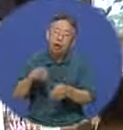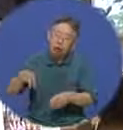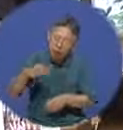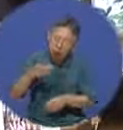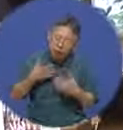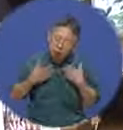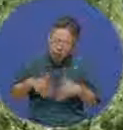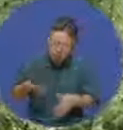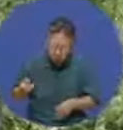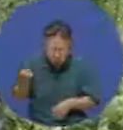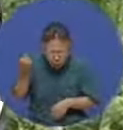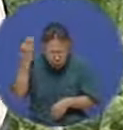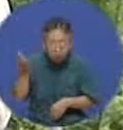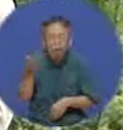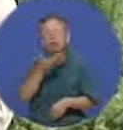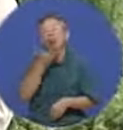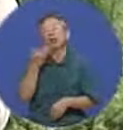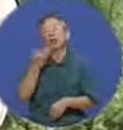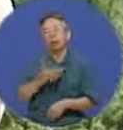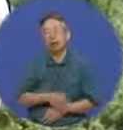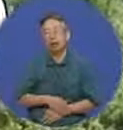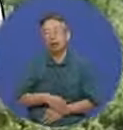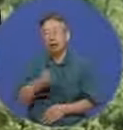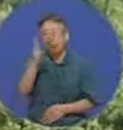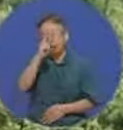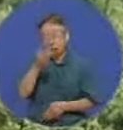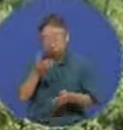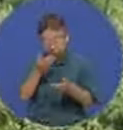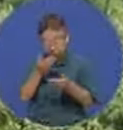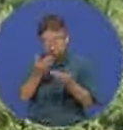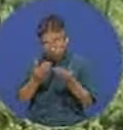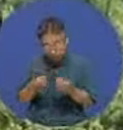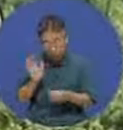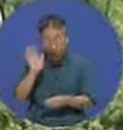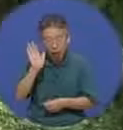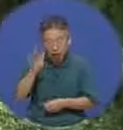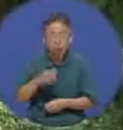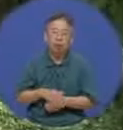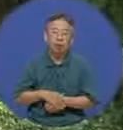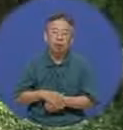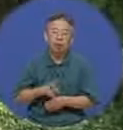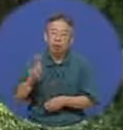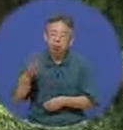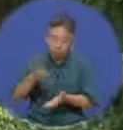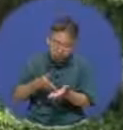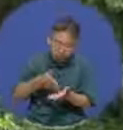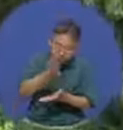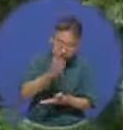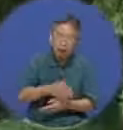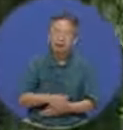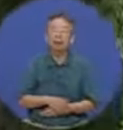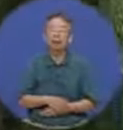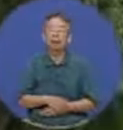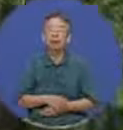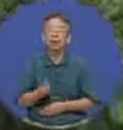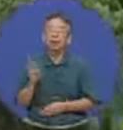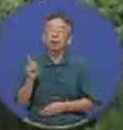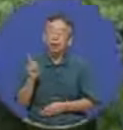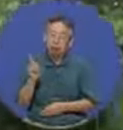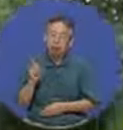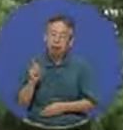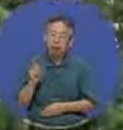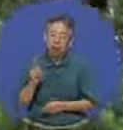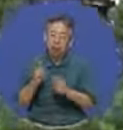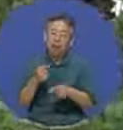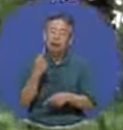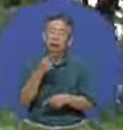味しさでした。お昼ご飯をたっぷりいただいてマンダラウォーク再スタートです。こちらは大門坂の入